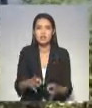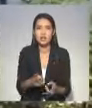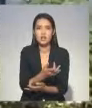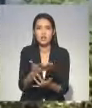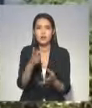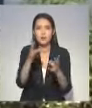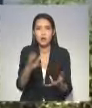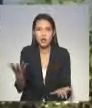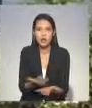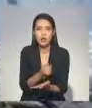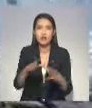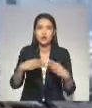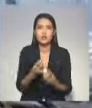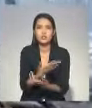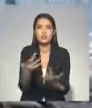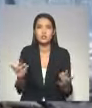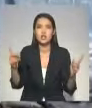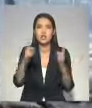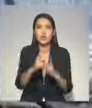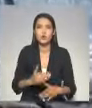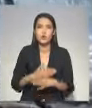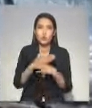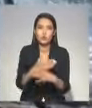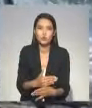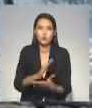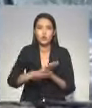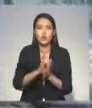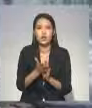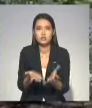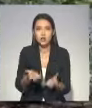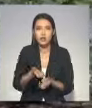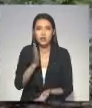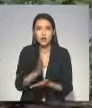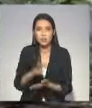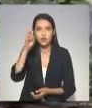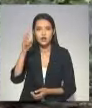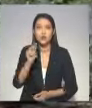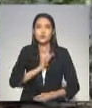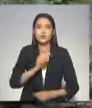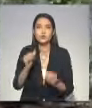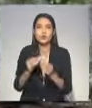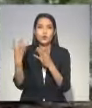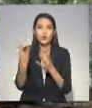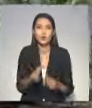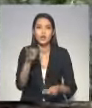қаза тапқандардың отбасыларына бірінші кезектегі көмек көрсету жөнінде шаралар қабылдайды. Ведомство